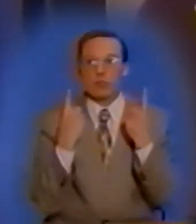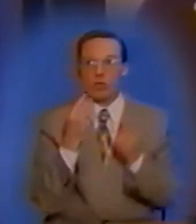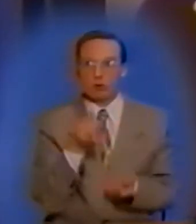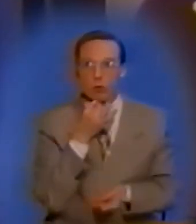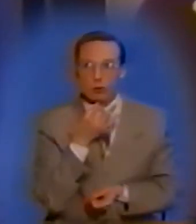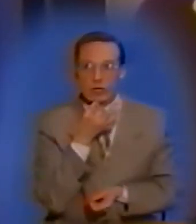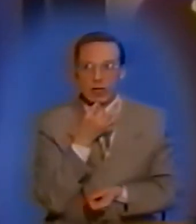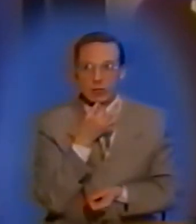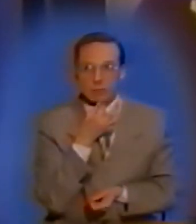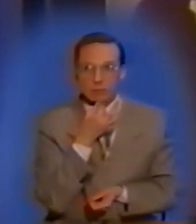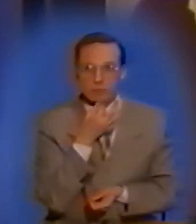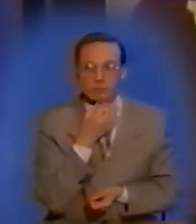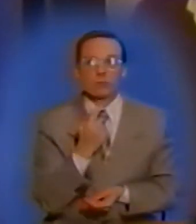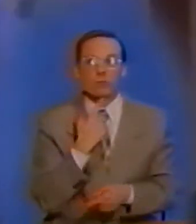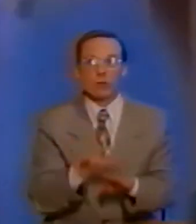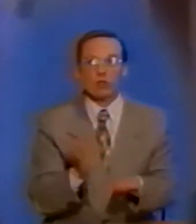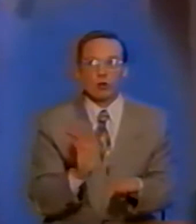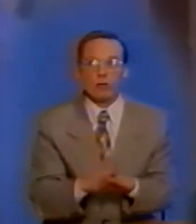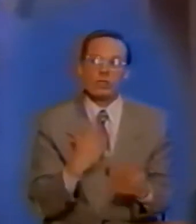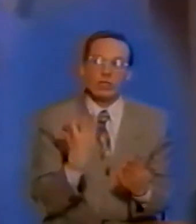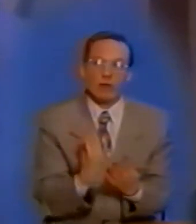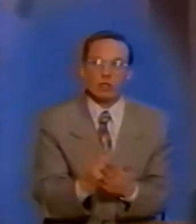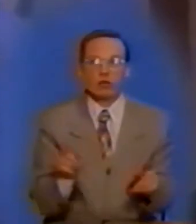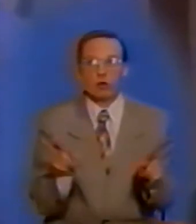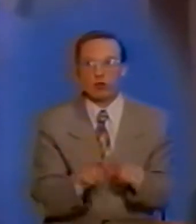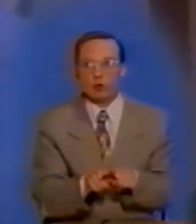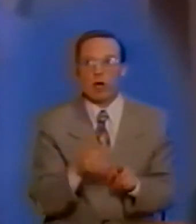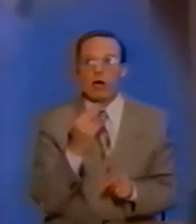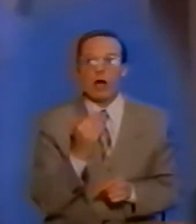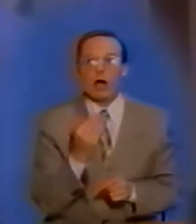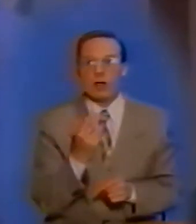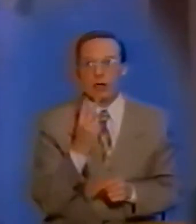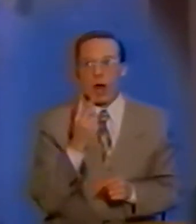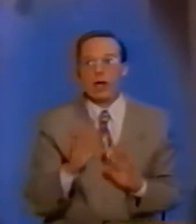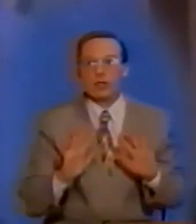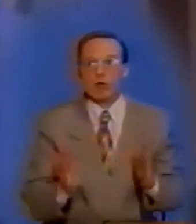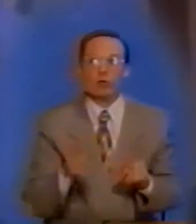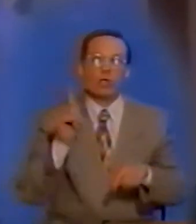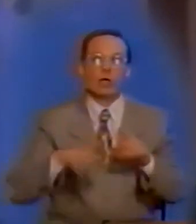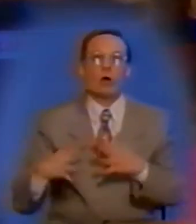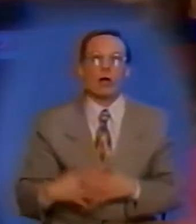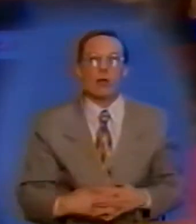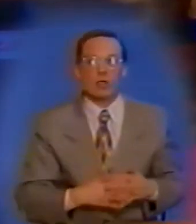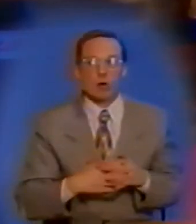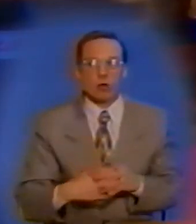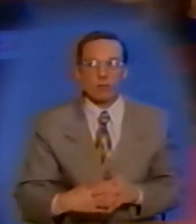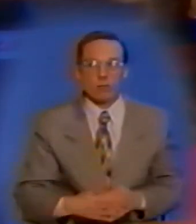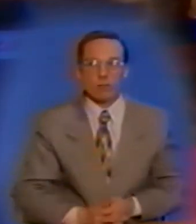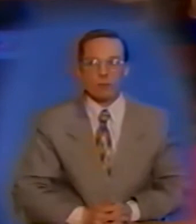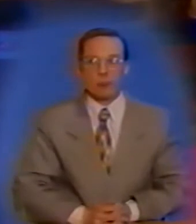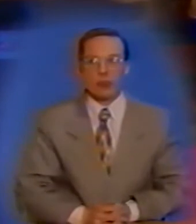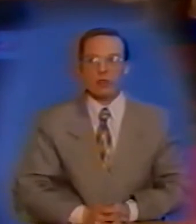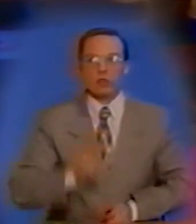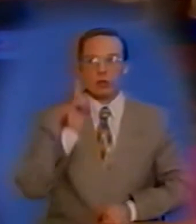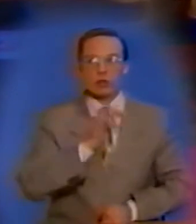truputėlį sudėtingiau ir savotiškiau šiuo atžvilgiu, gėjų atžvilgiu, negu kad Amerikoje, kai